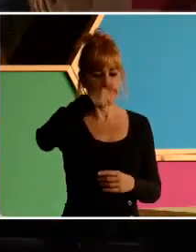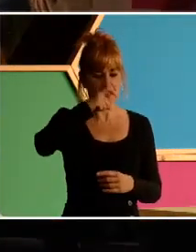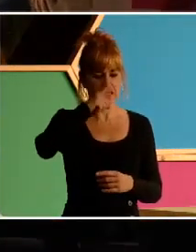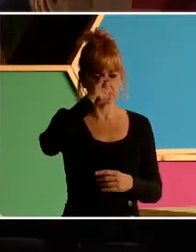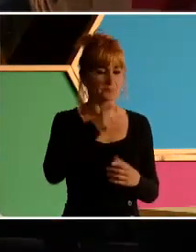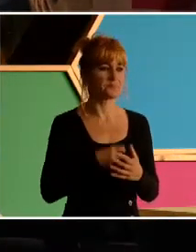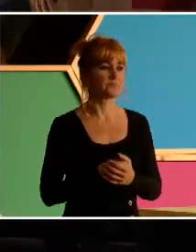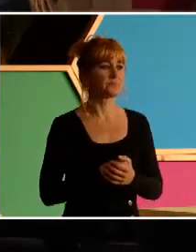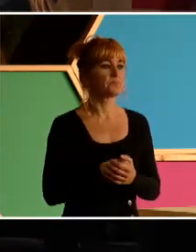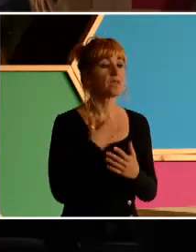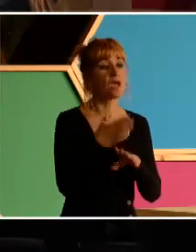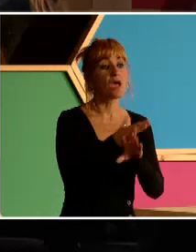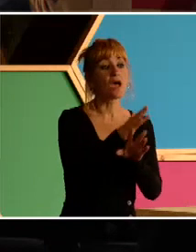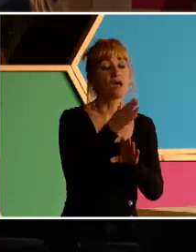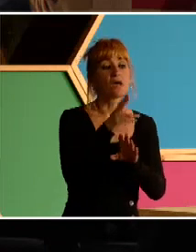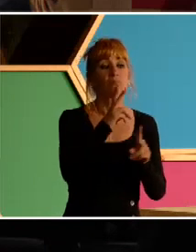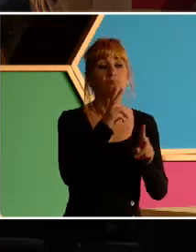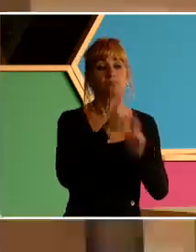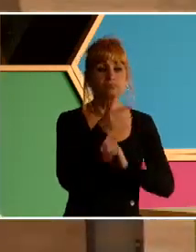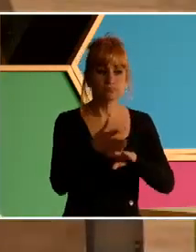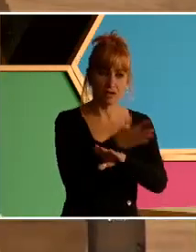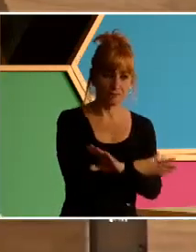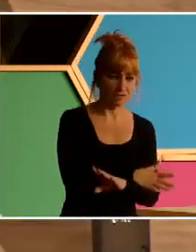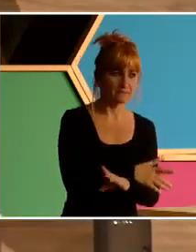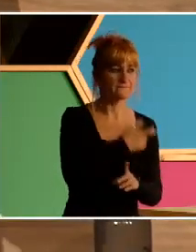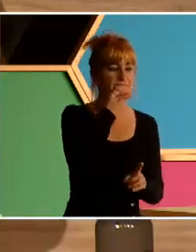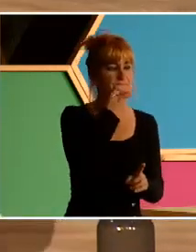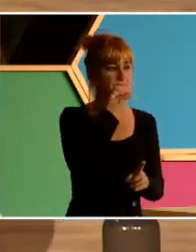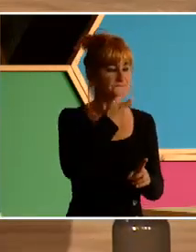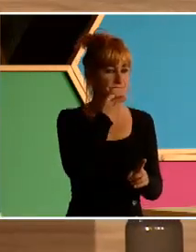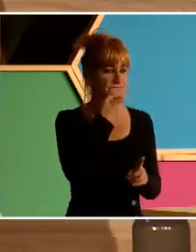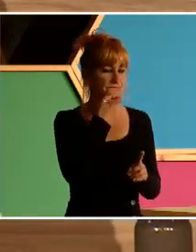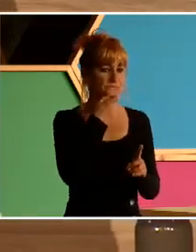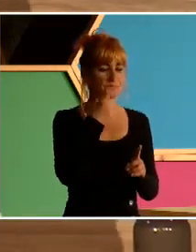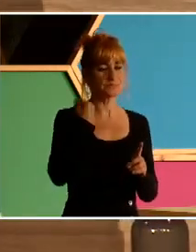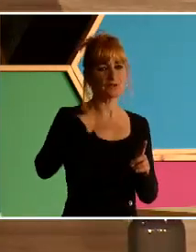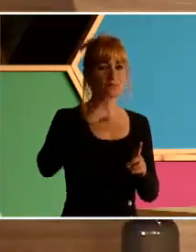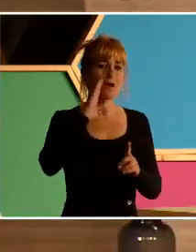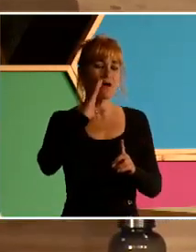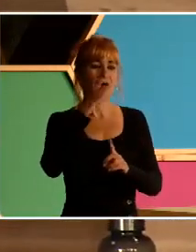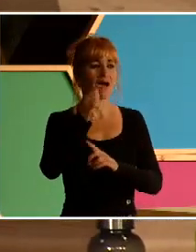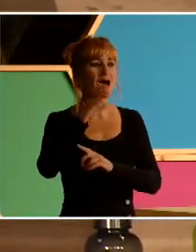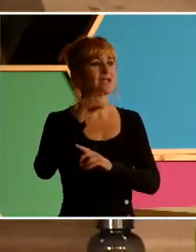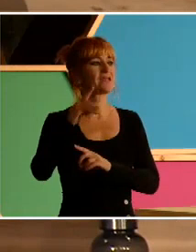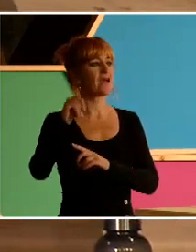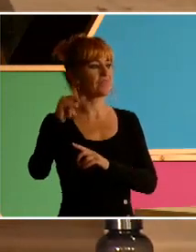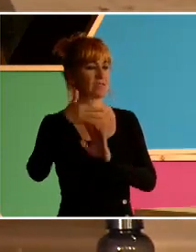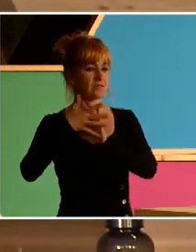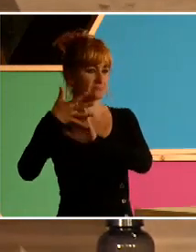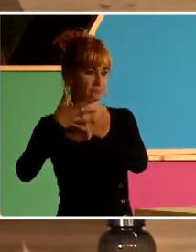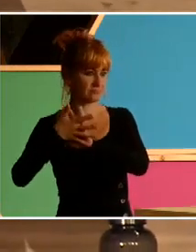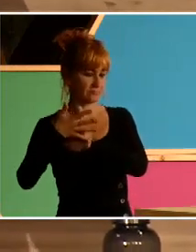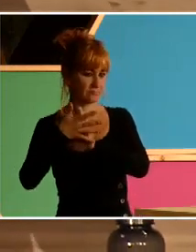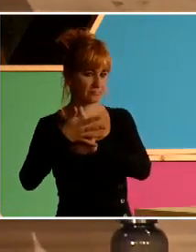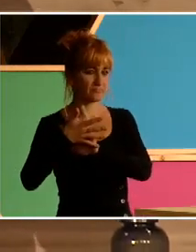Abans de respondre a la pregunta, sí que m'agradaria agafar el fil del que deia l'Arcadi quan parlava de quelcom que jo havia